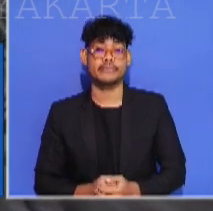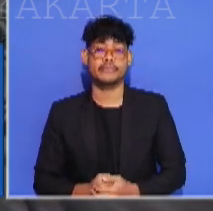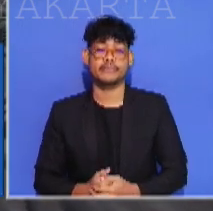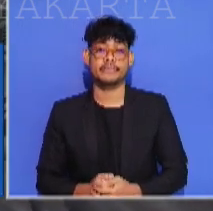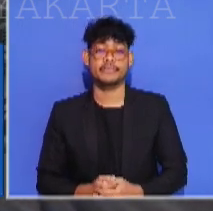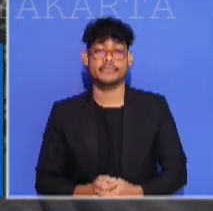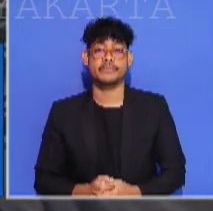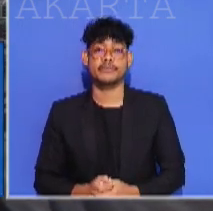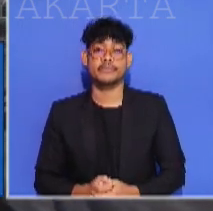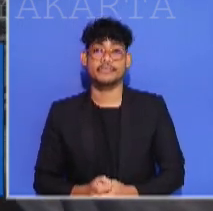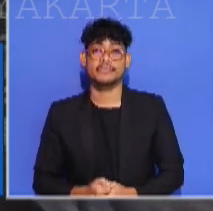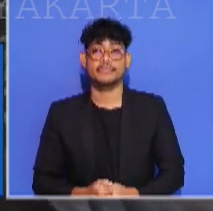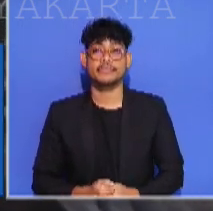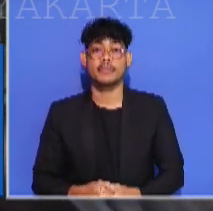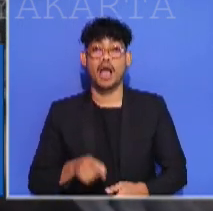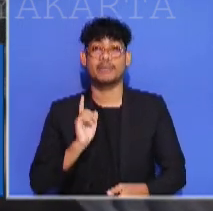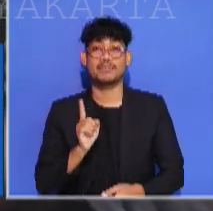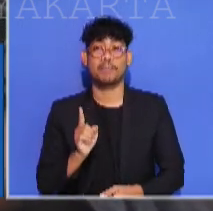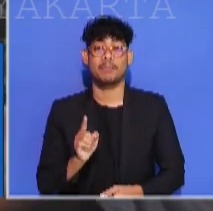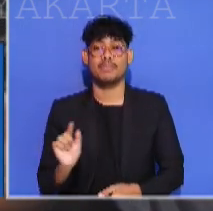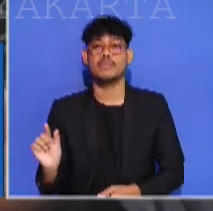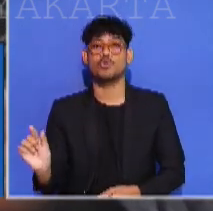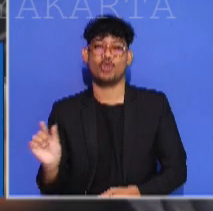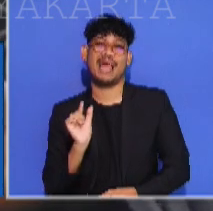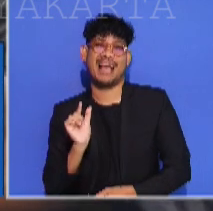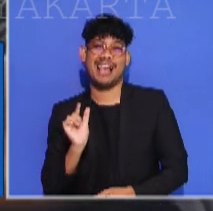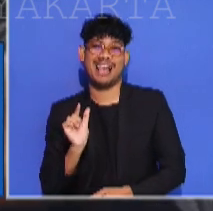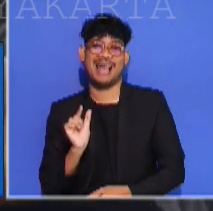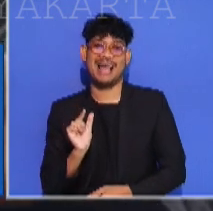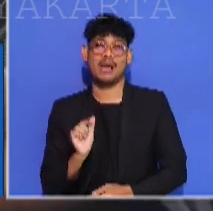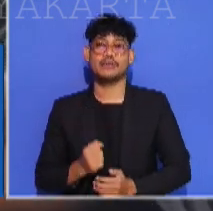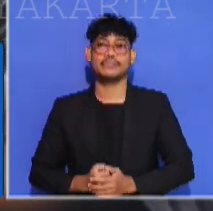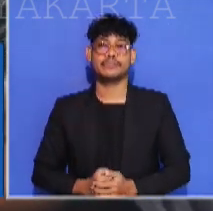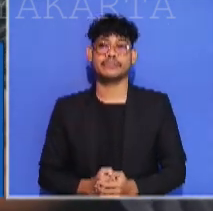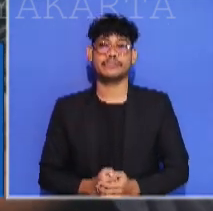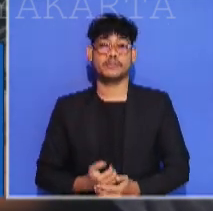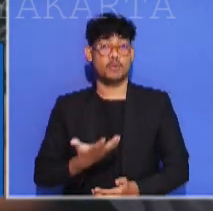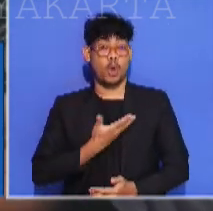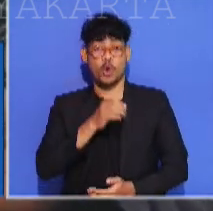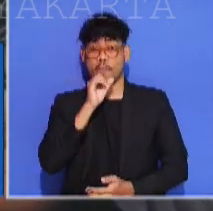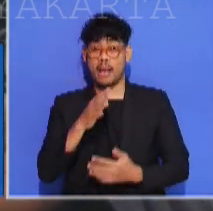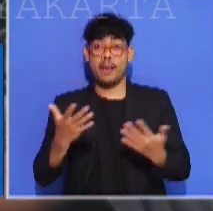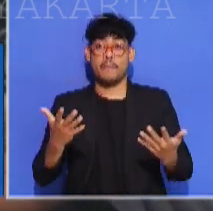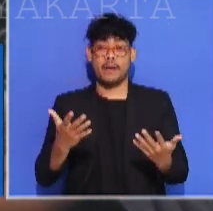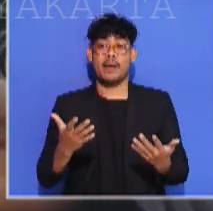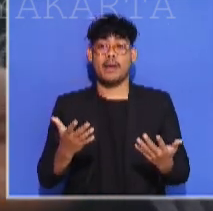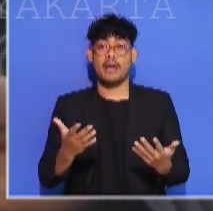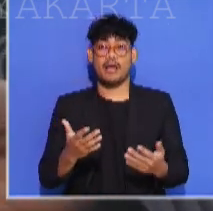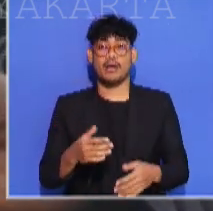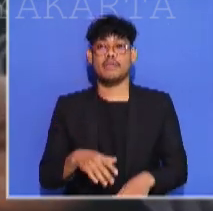awalnya punya utang. Terus cepat mau bilang orang tua enggak enak. Terus ada